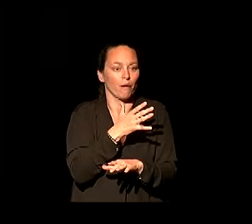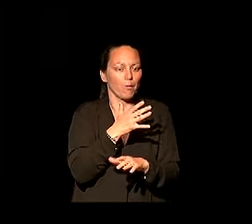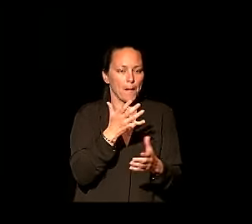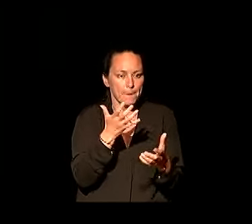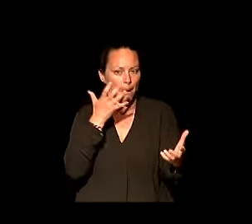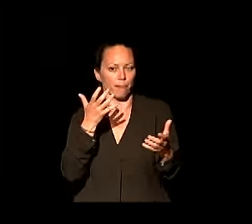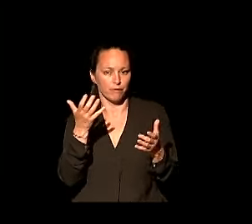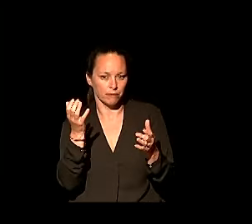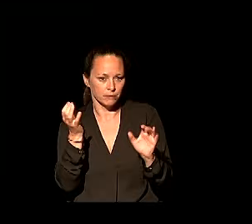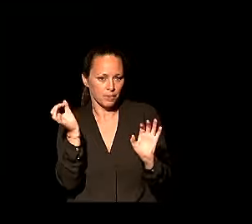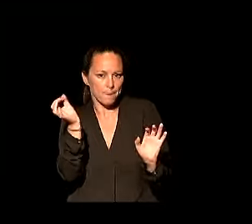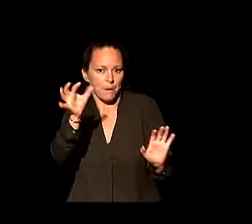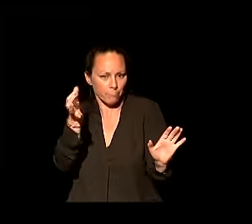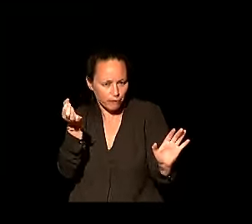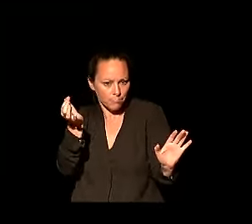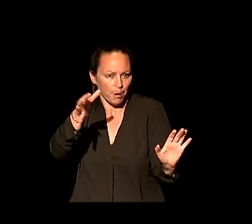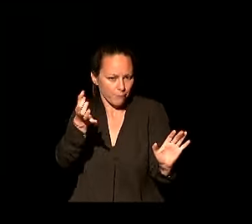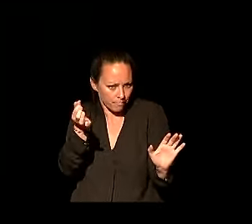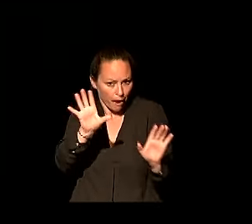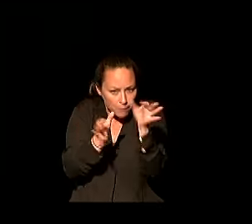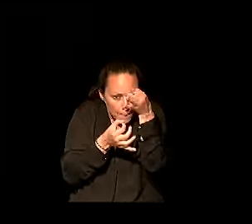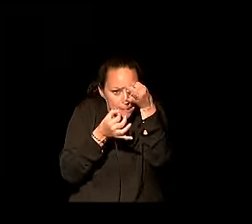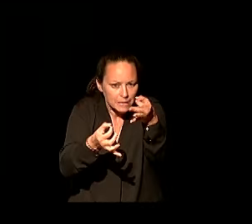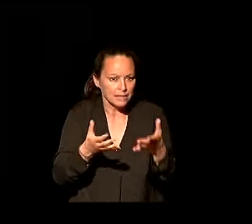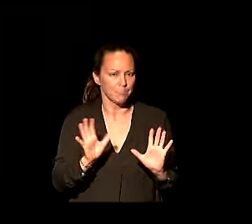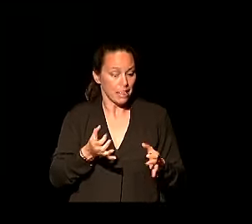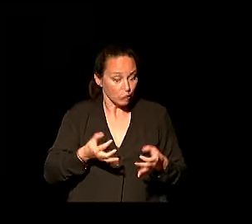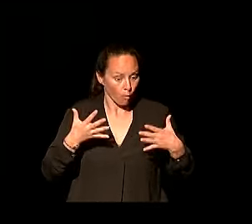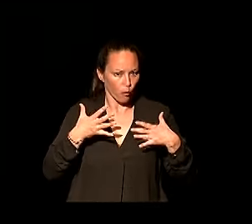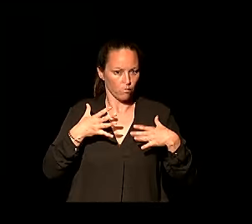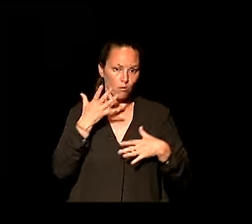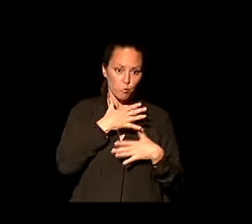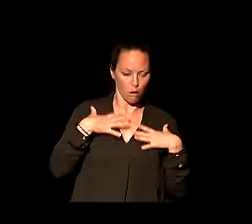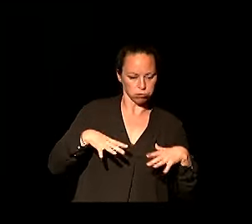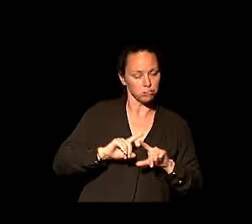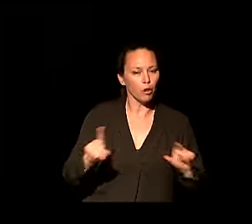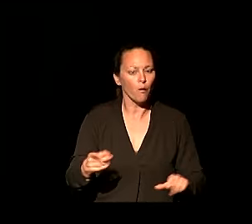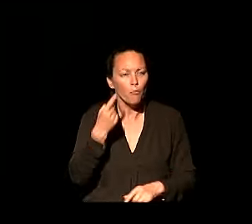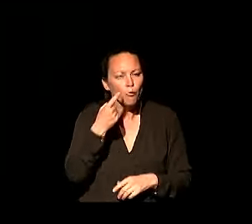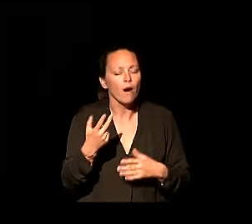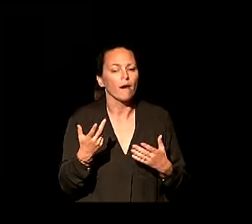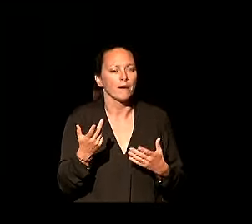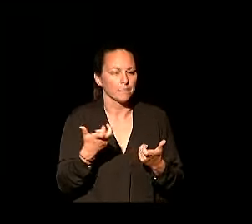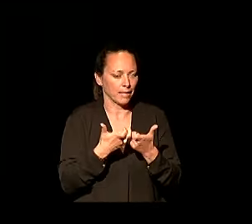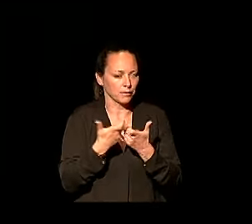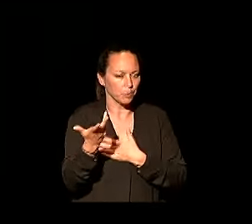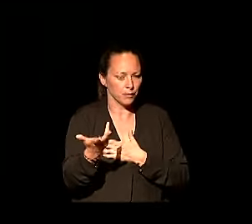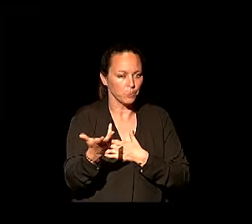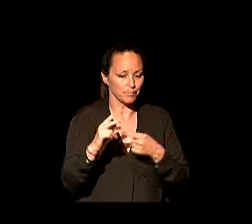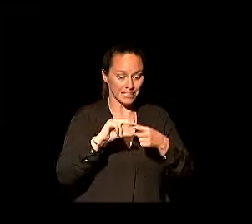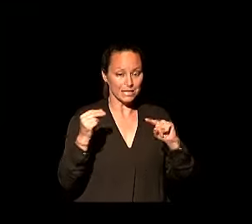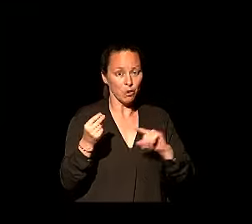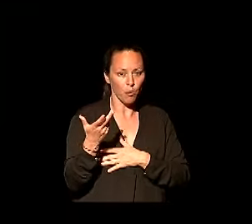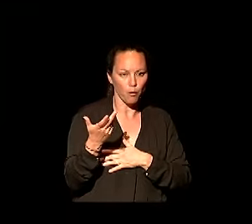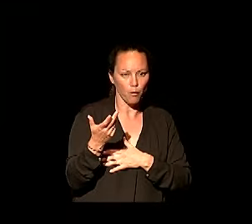par tâche, par touche, comme ça, très précise. On le voit là, par exemple, avec le stylo, hein, la façon de mettre en scène comme ça le